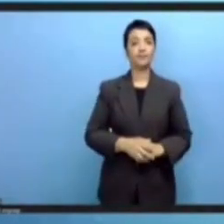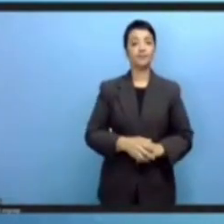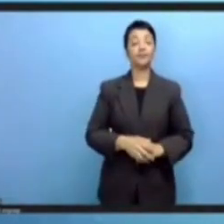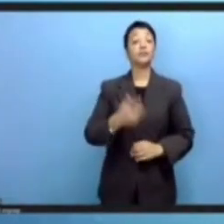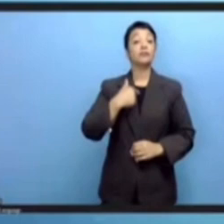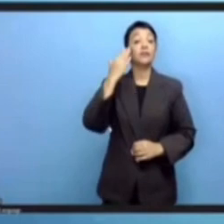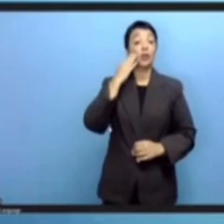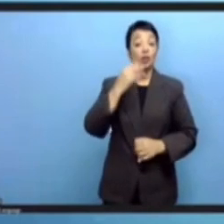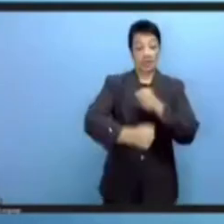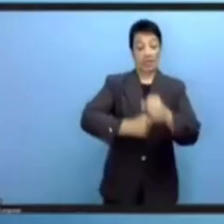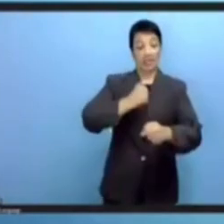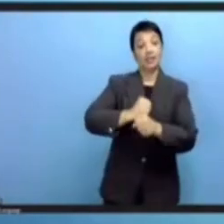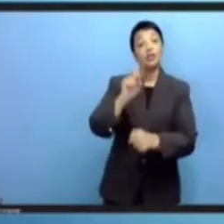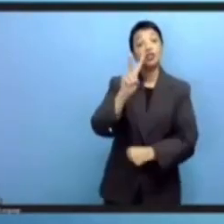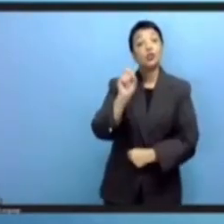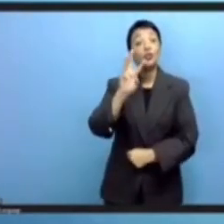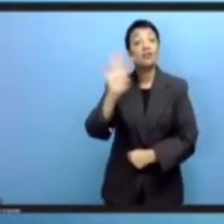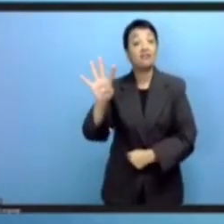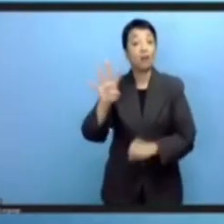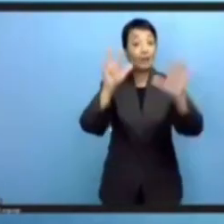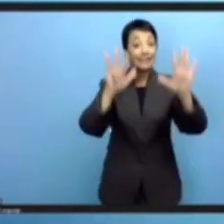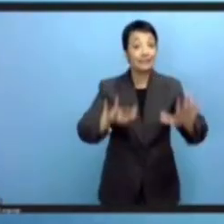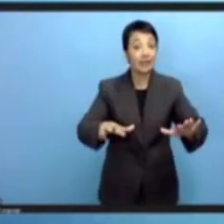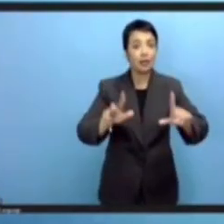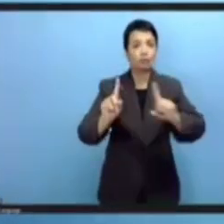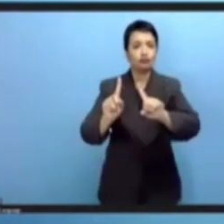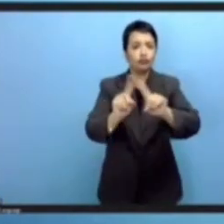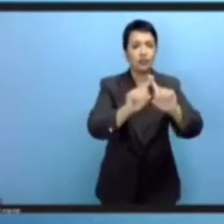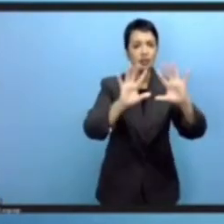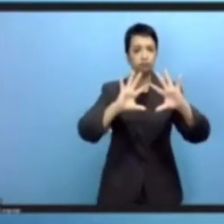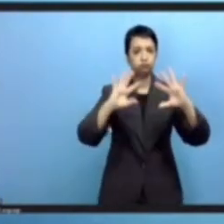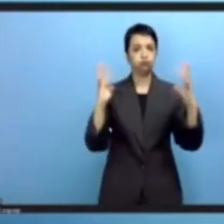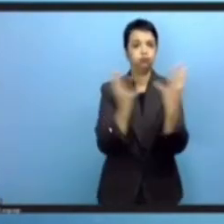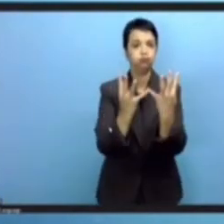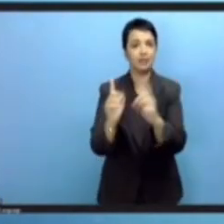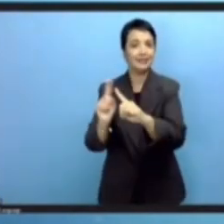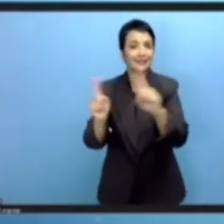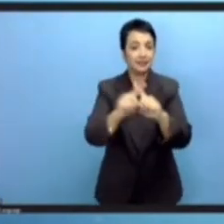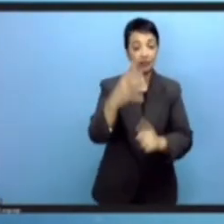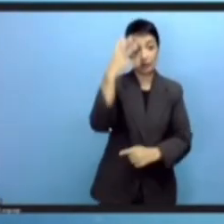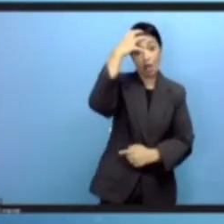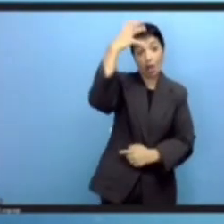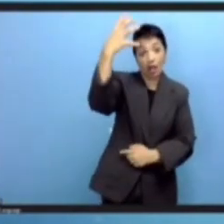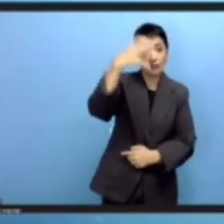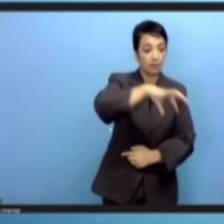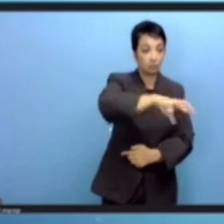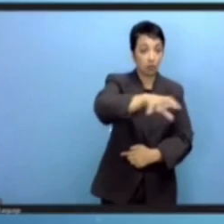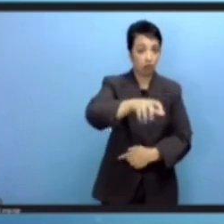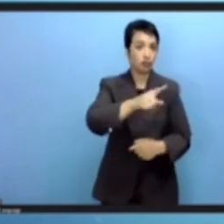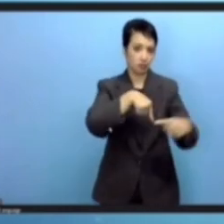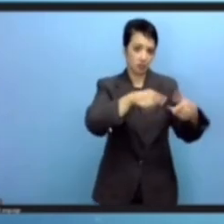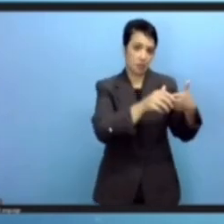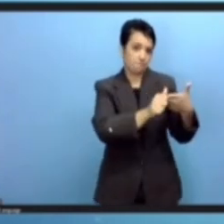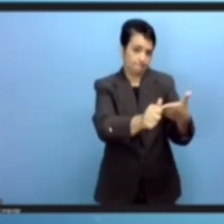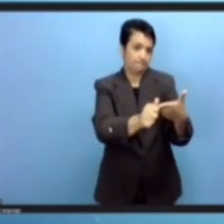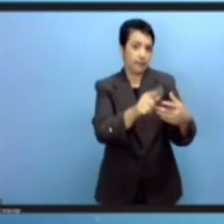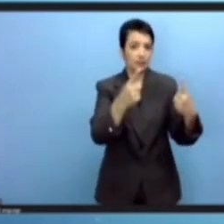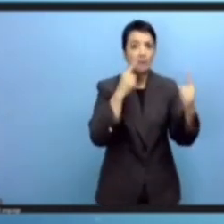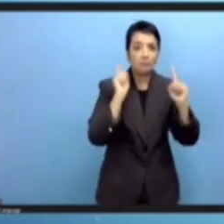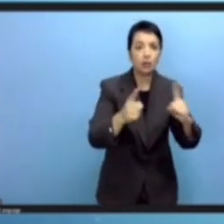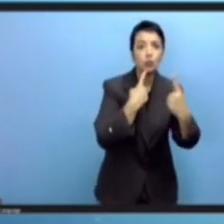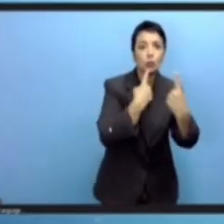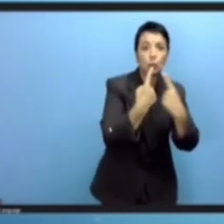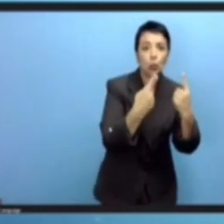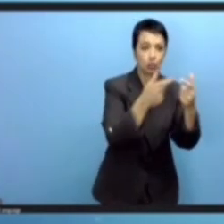Ce processus qui nous mènera à ce pacte en 2024 sera une action avec